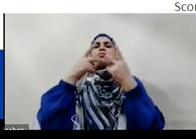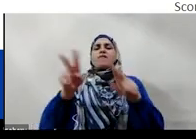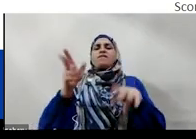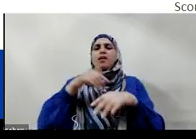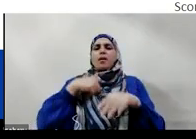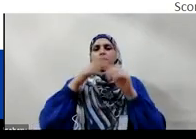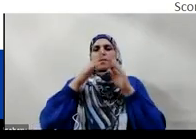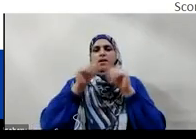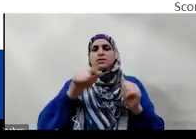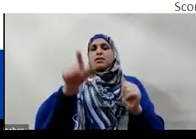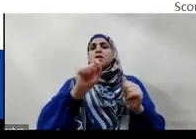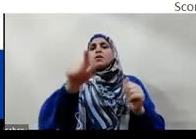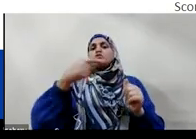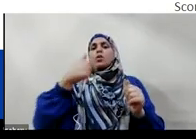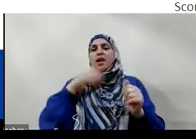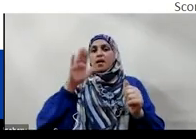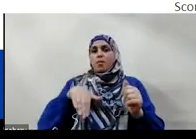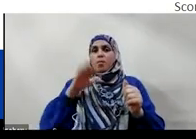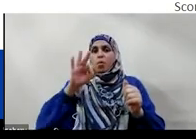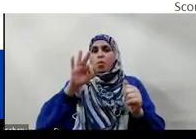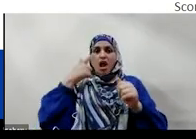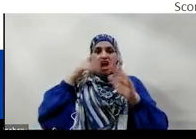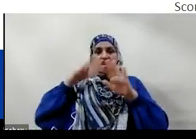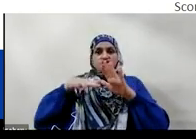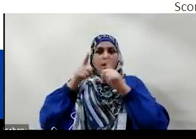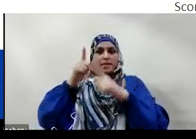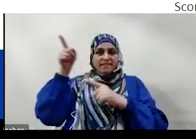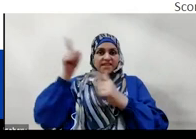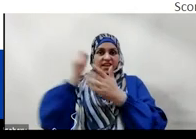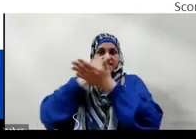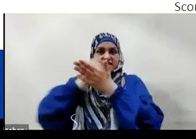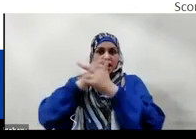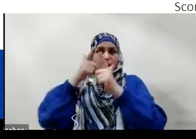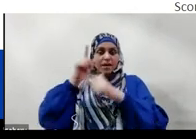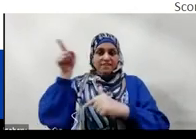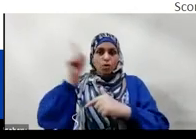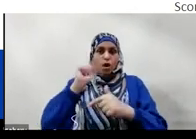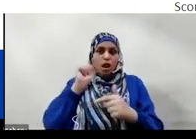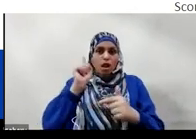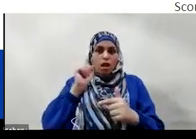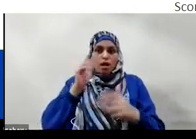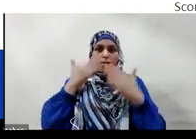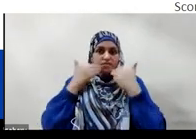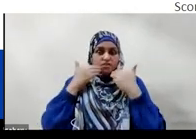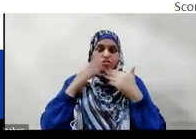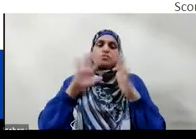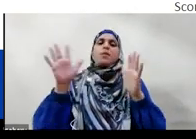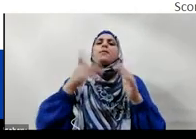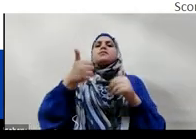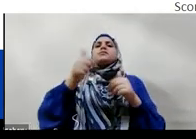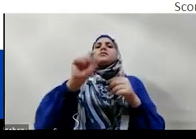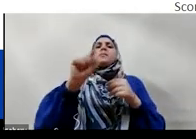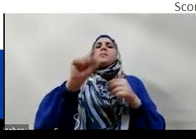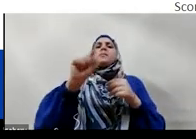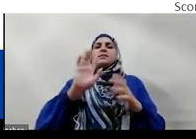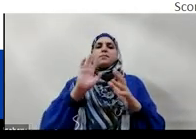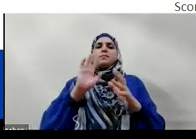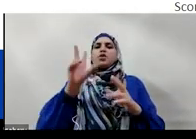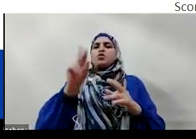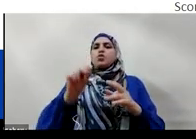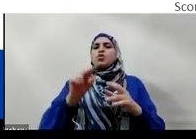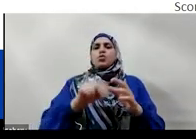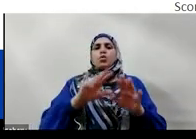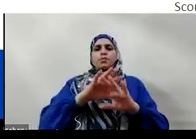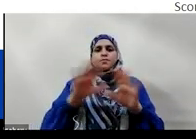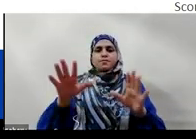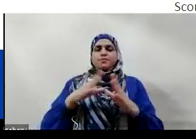معايا جنسية أمريكية، معايا dual citizenship مع أمريكا، هل أنا معايا إقامة في الولايات المتحدة الأمريكية، فبقى confirm النقطة